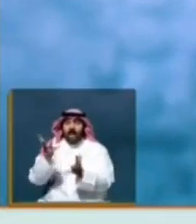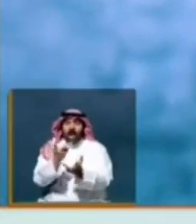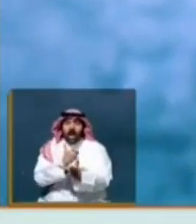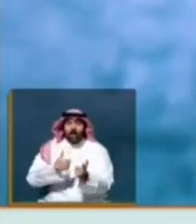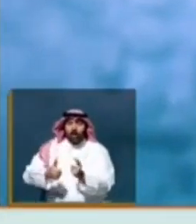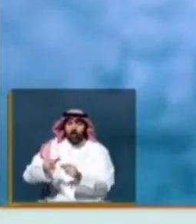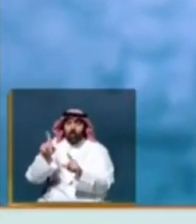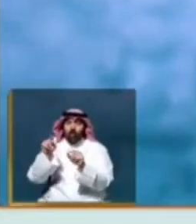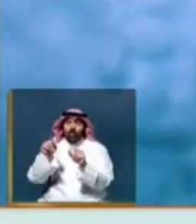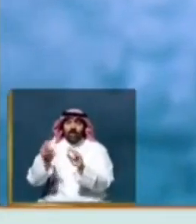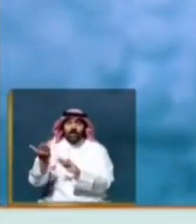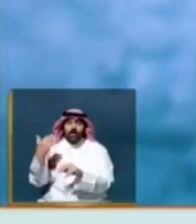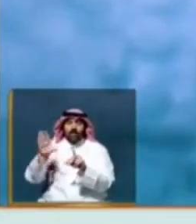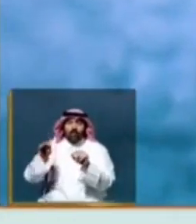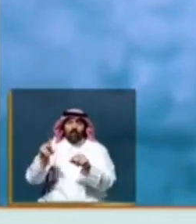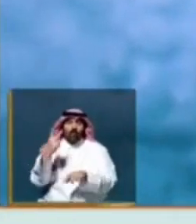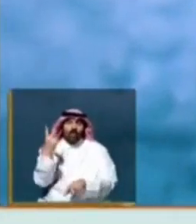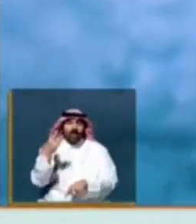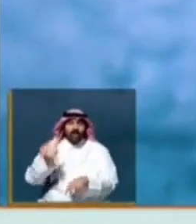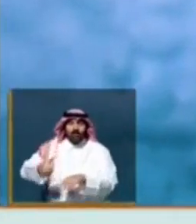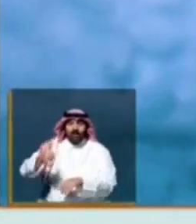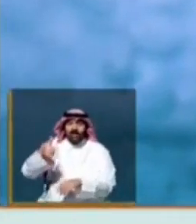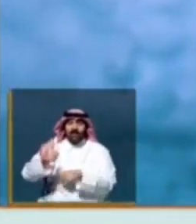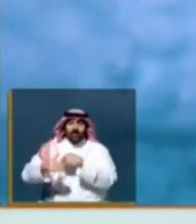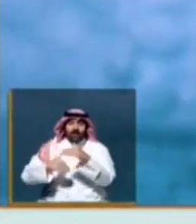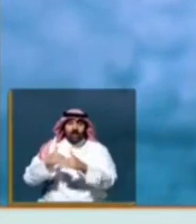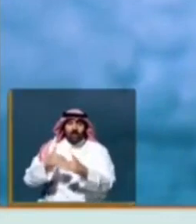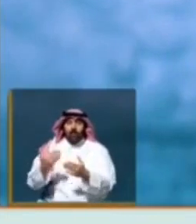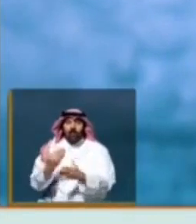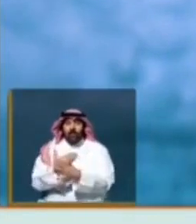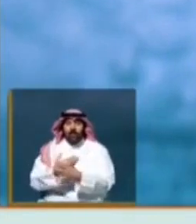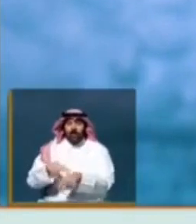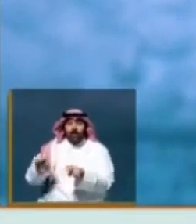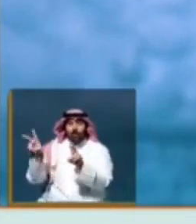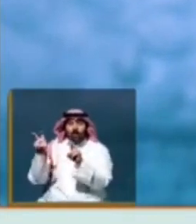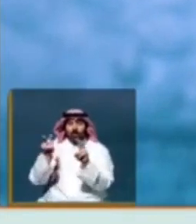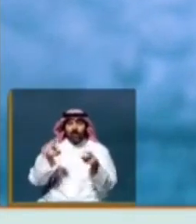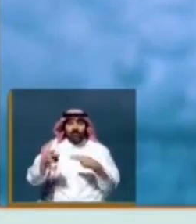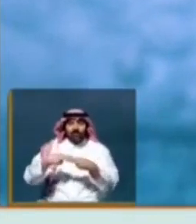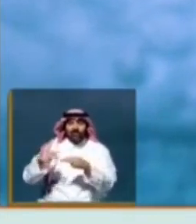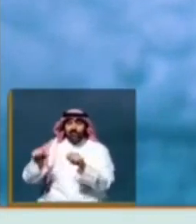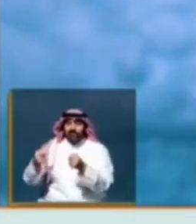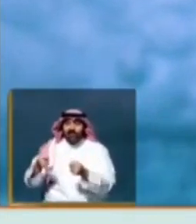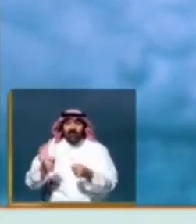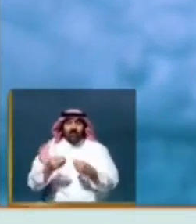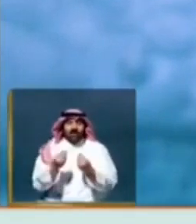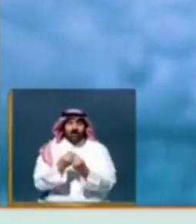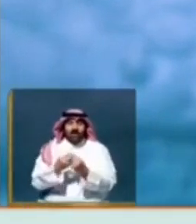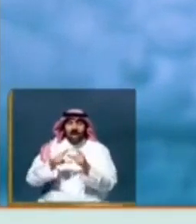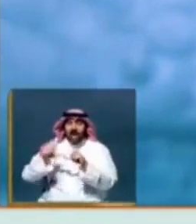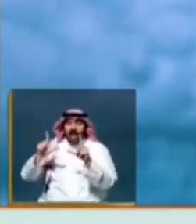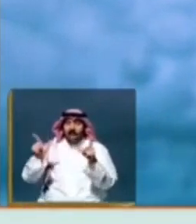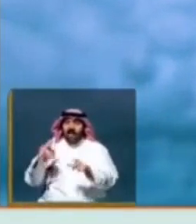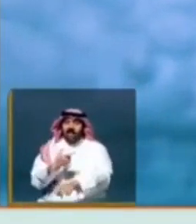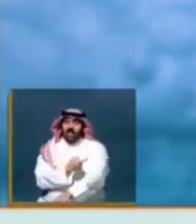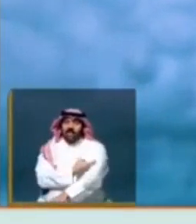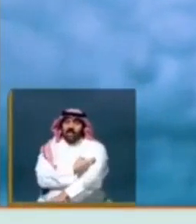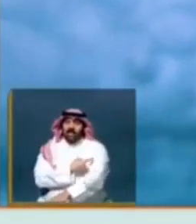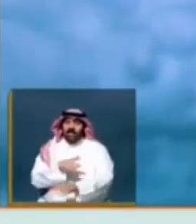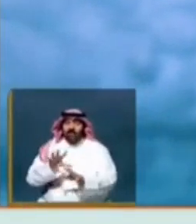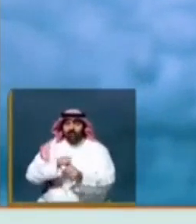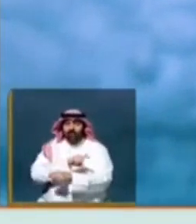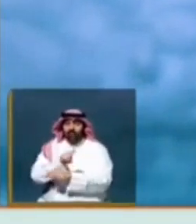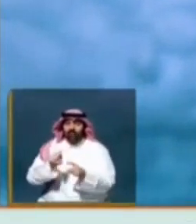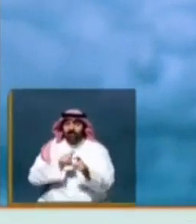قياسية خلال الأسبوعين الماضيين تحديدا، وذلك بالتزامن مع الإجراءات الصحية التي أعلنت عنها الجهات المعنية للحد